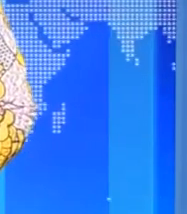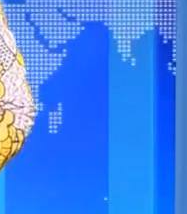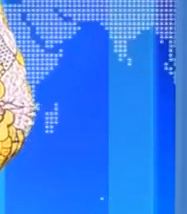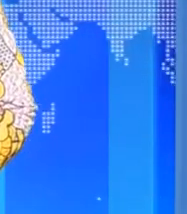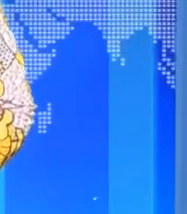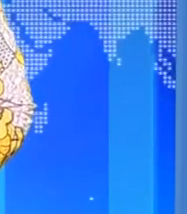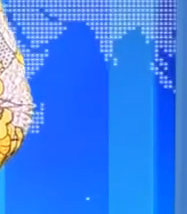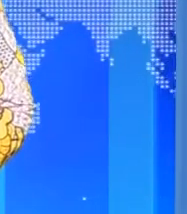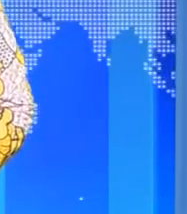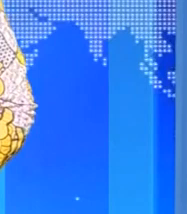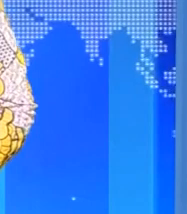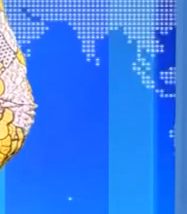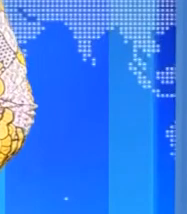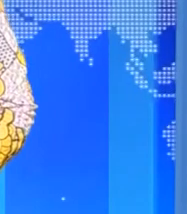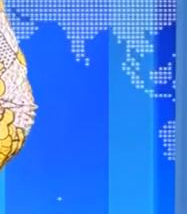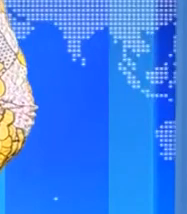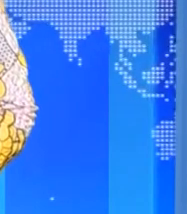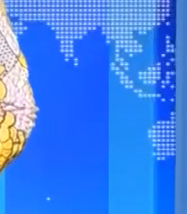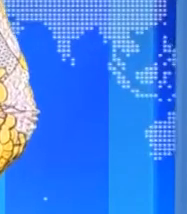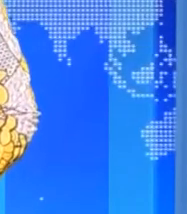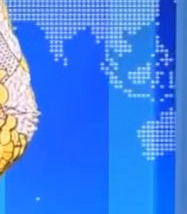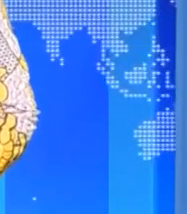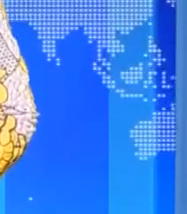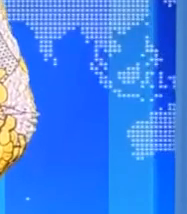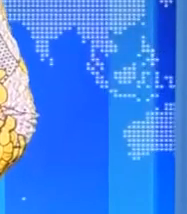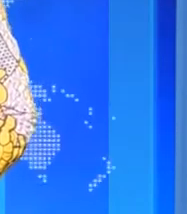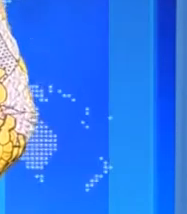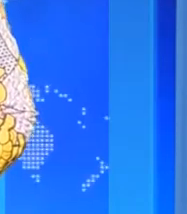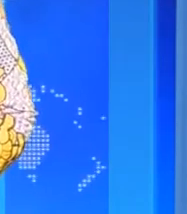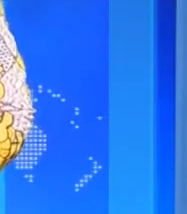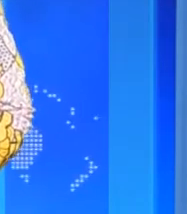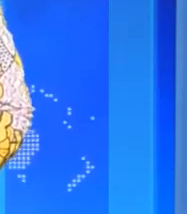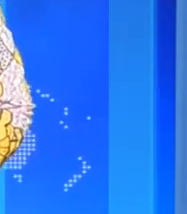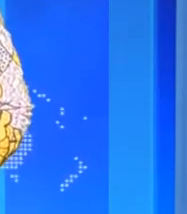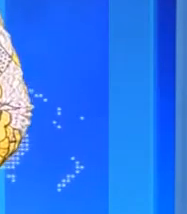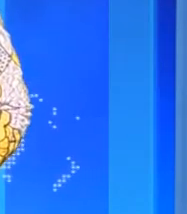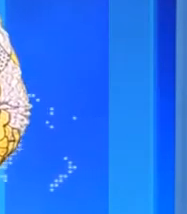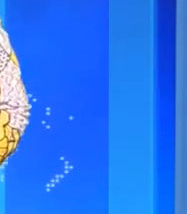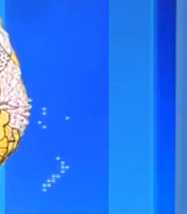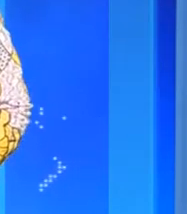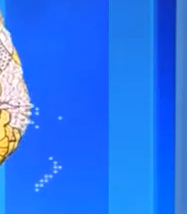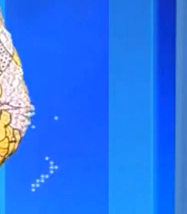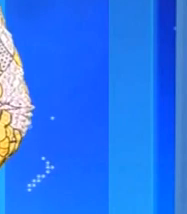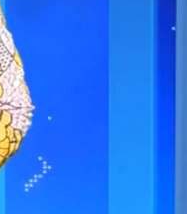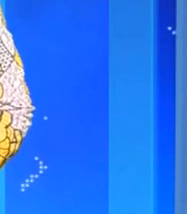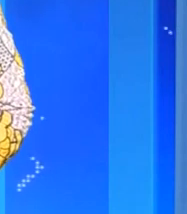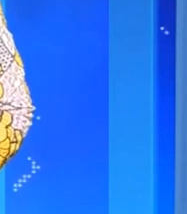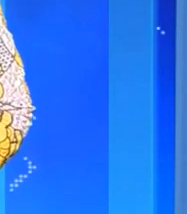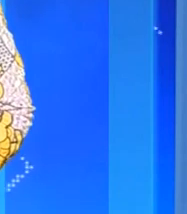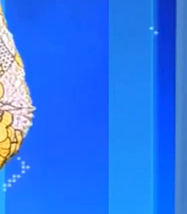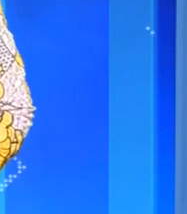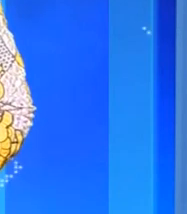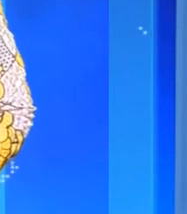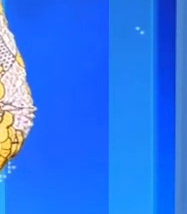Delvaux, Djelombinza, Upen, Sangamamba et Ngomba Kikusa. La régie des eaux SA a pris